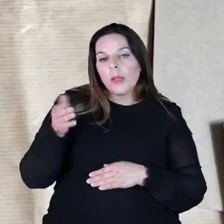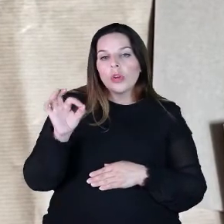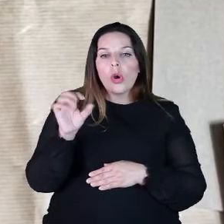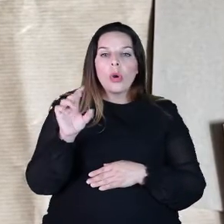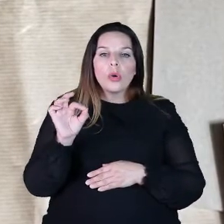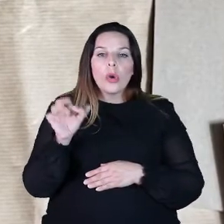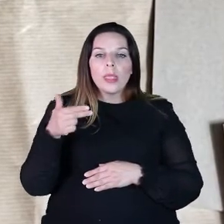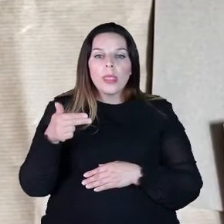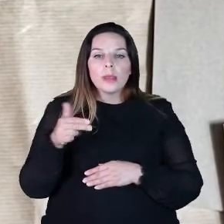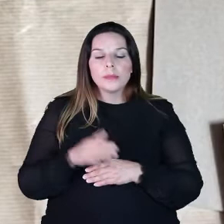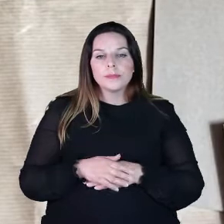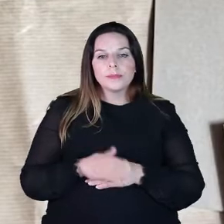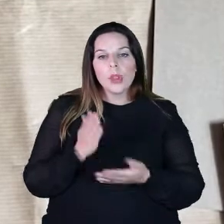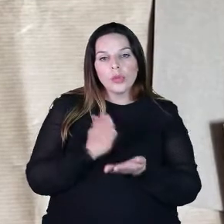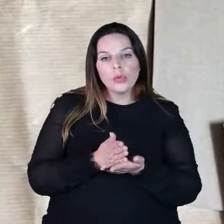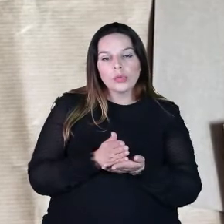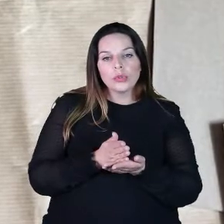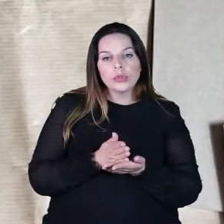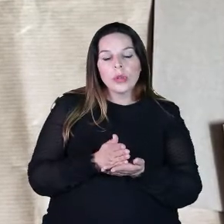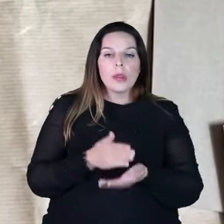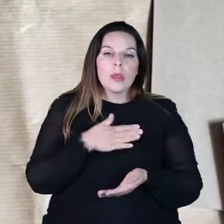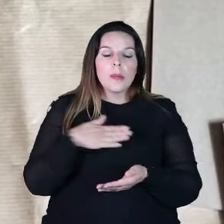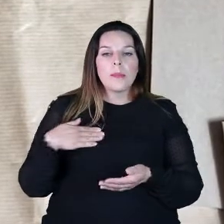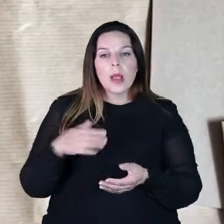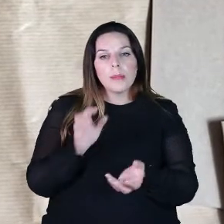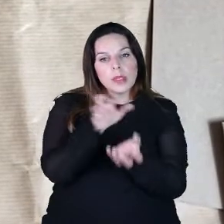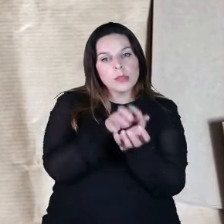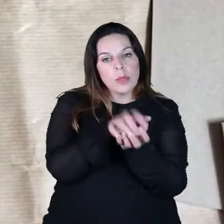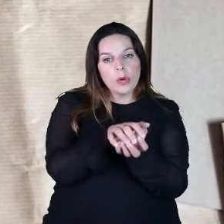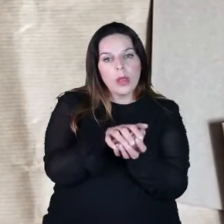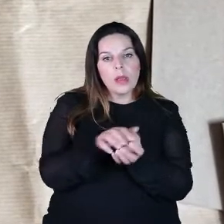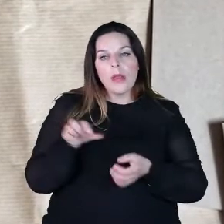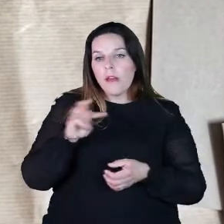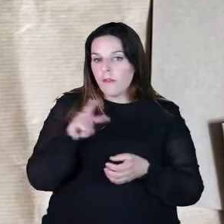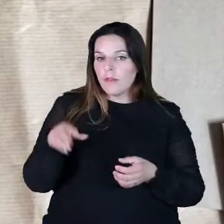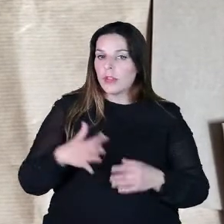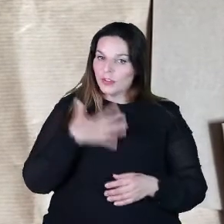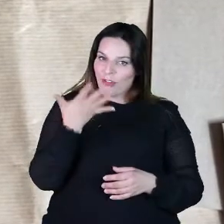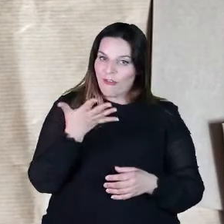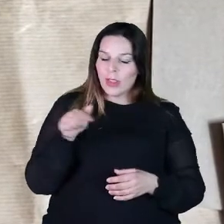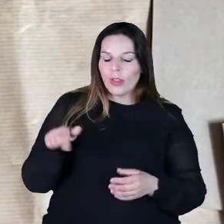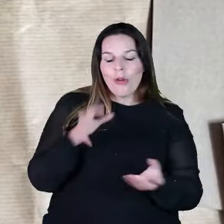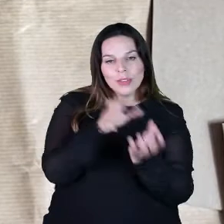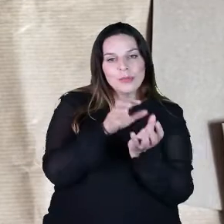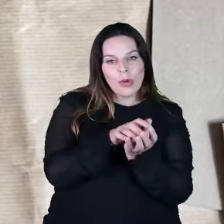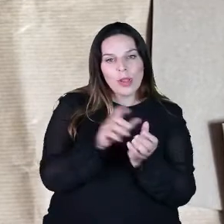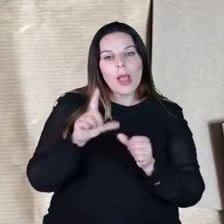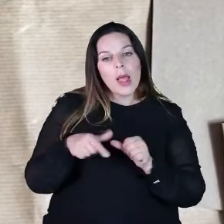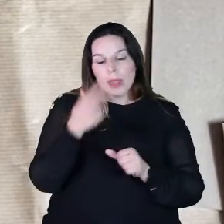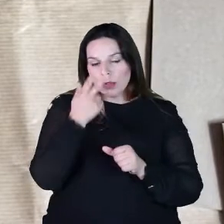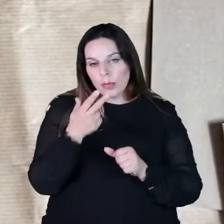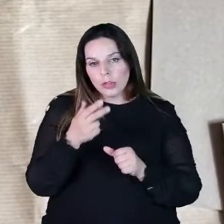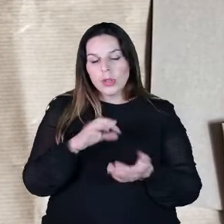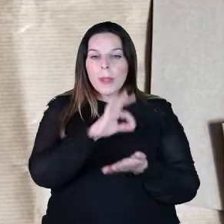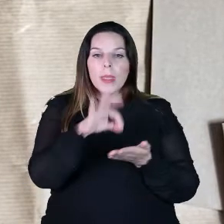ogonek. I już mamy smoka. Pewnie jesteście zdziwieni, że to już smok. Ale zobaczcie,